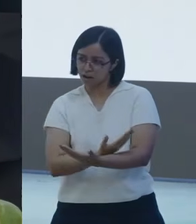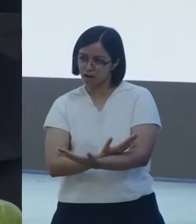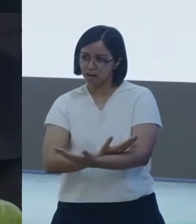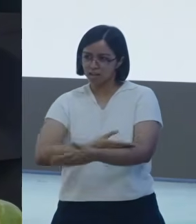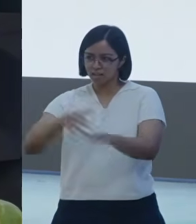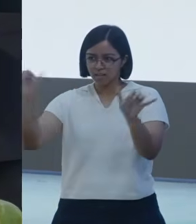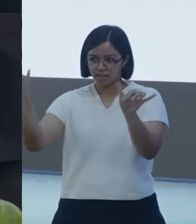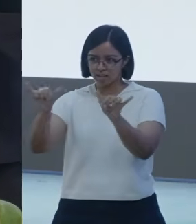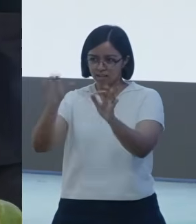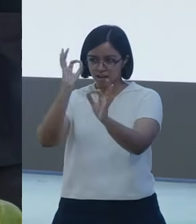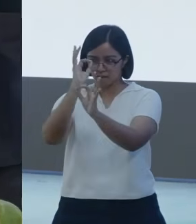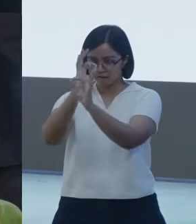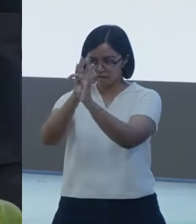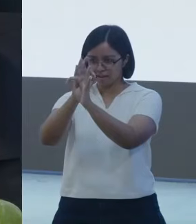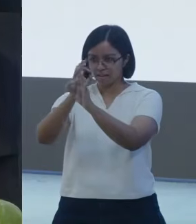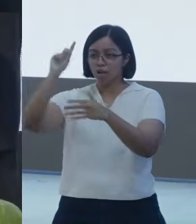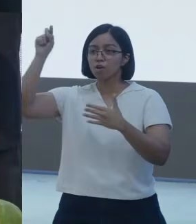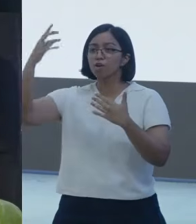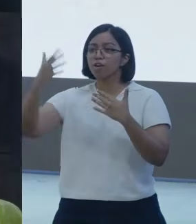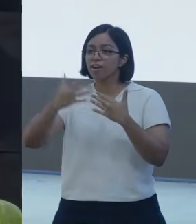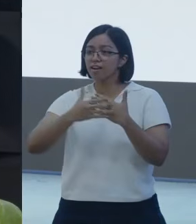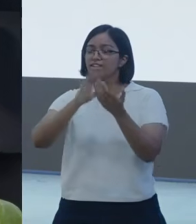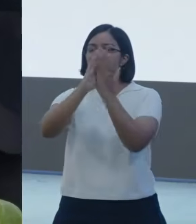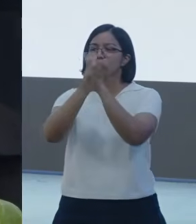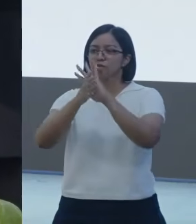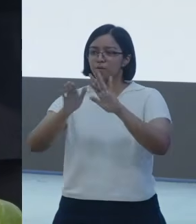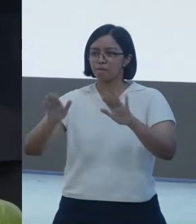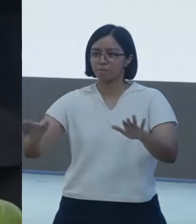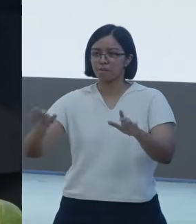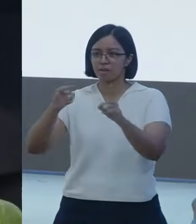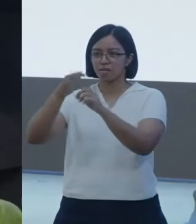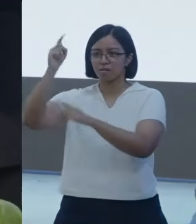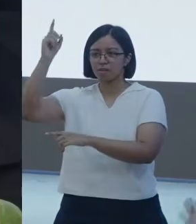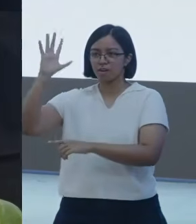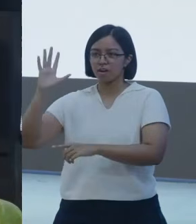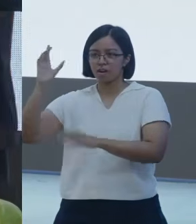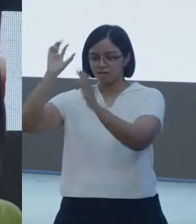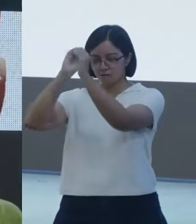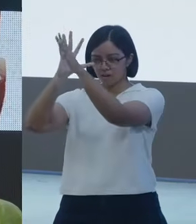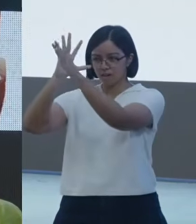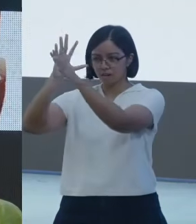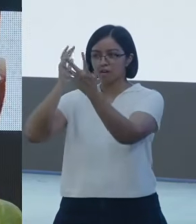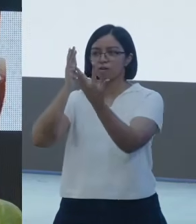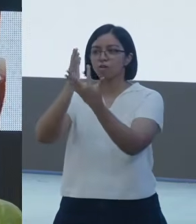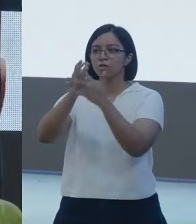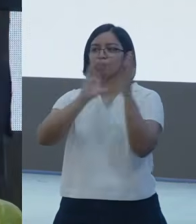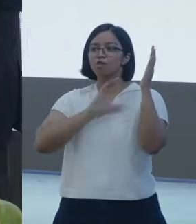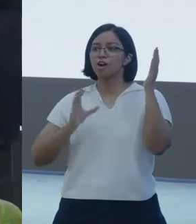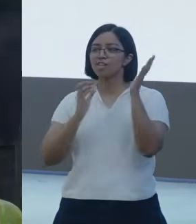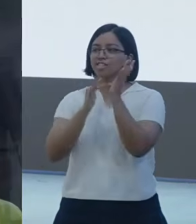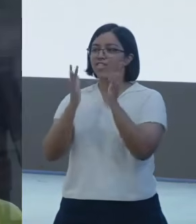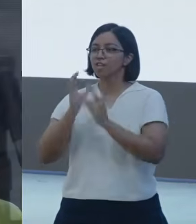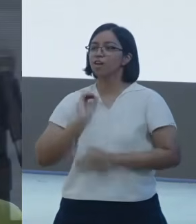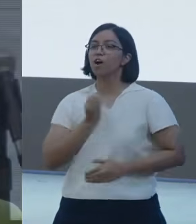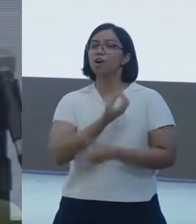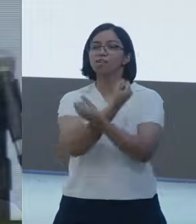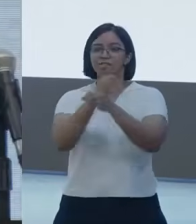the Father and Christ Jesus our Savior. Tayo po'y saglit na manalangin.